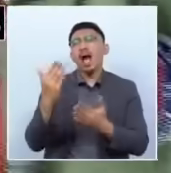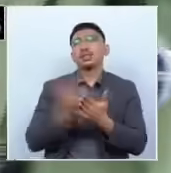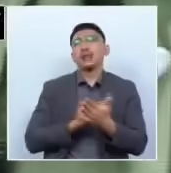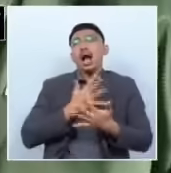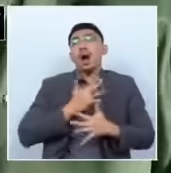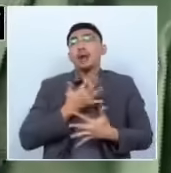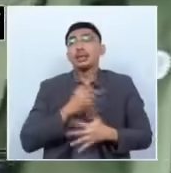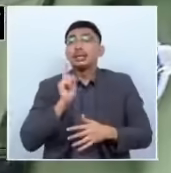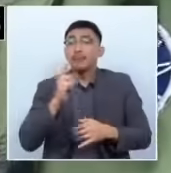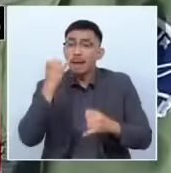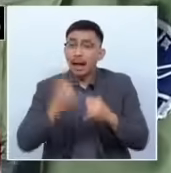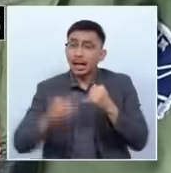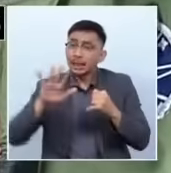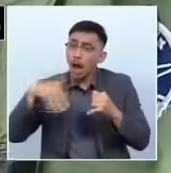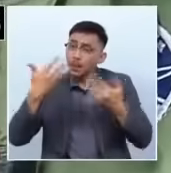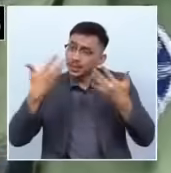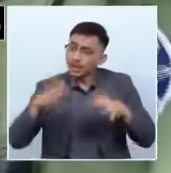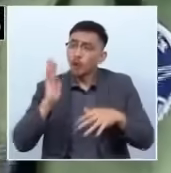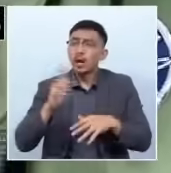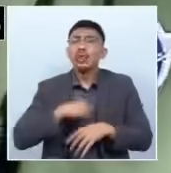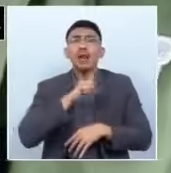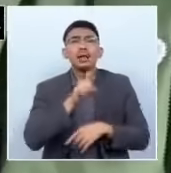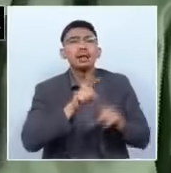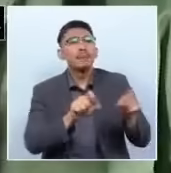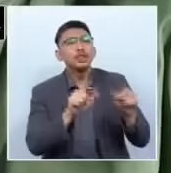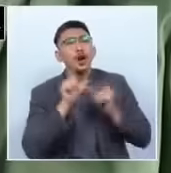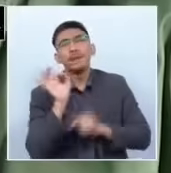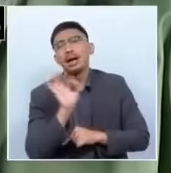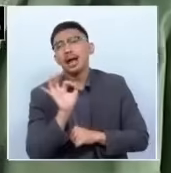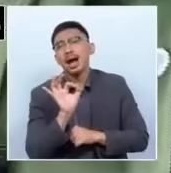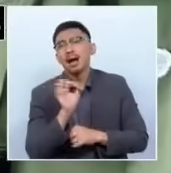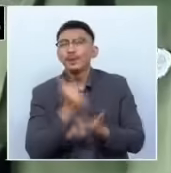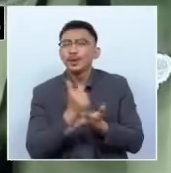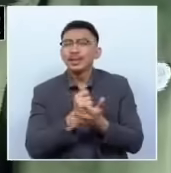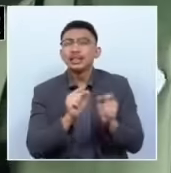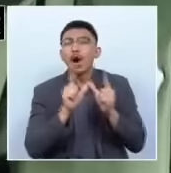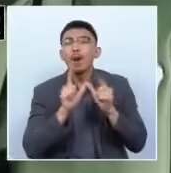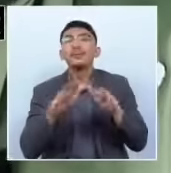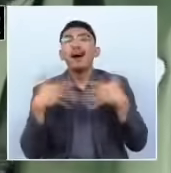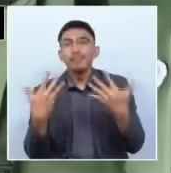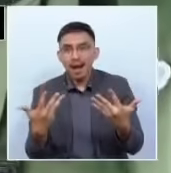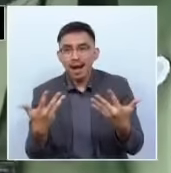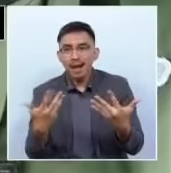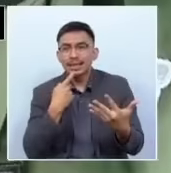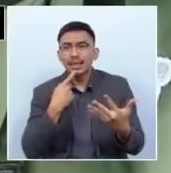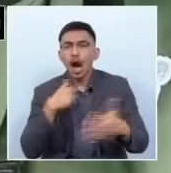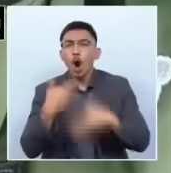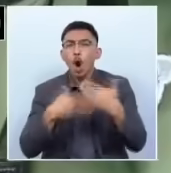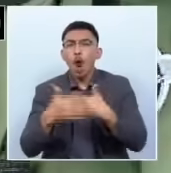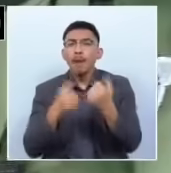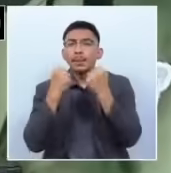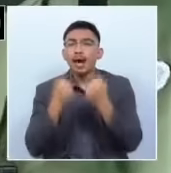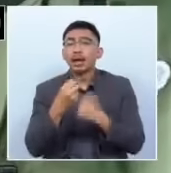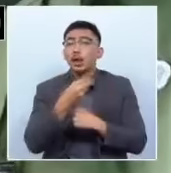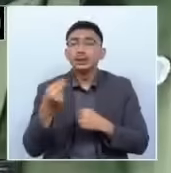Bapak juga tidak menjawab jadi artinya Sebenarnya apa yang Bapak jawab dari seluruh pengelolaan pertahanan yang ada di Indonesia ini